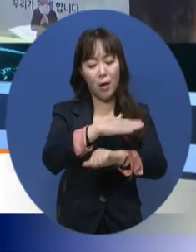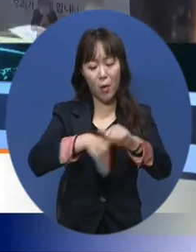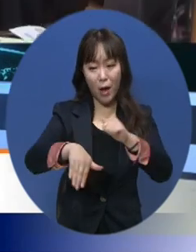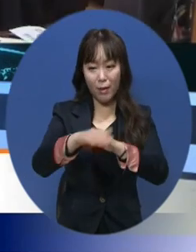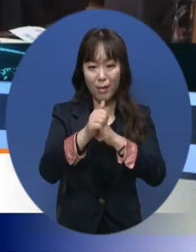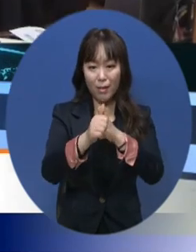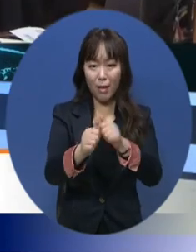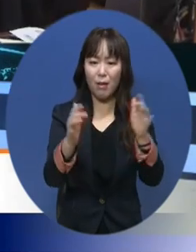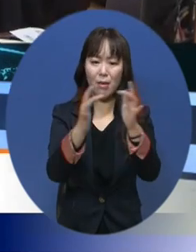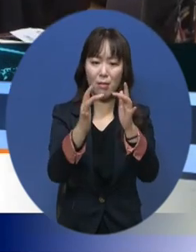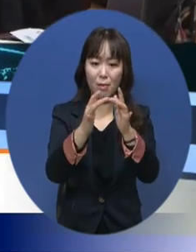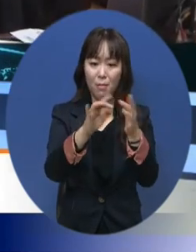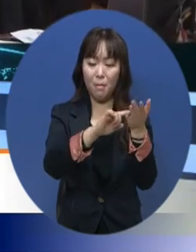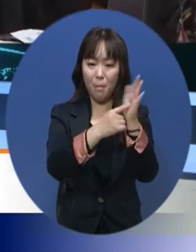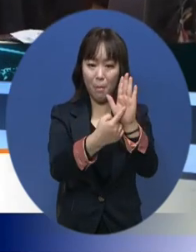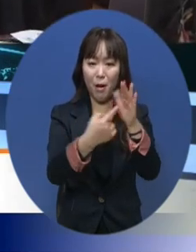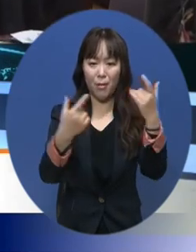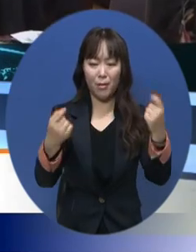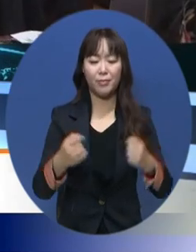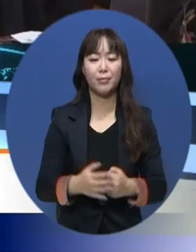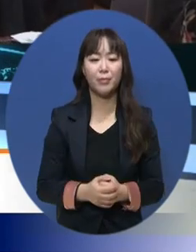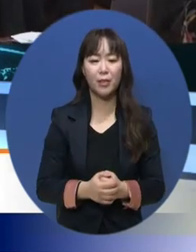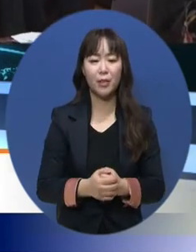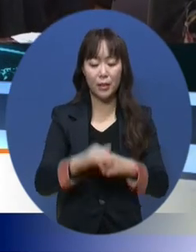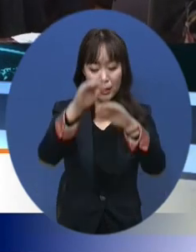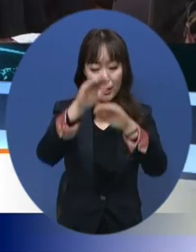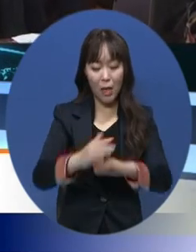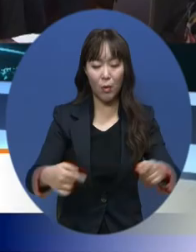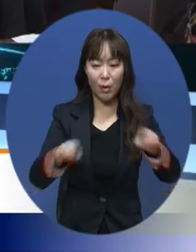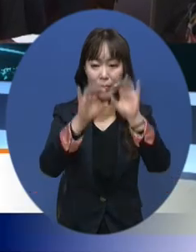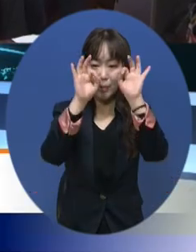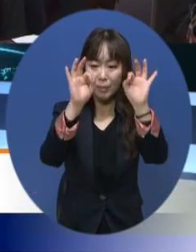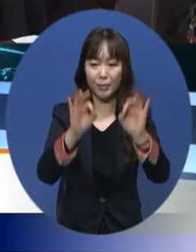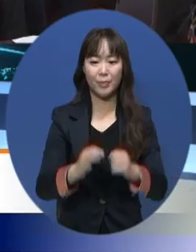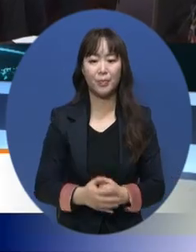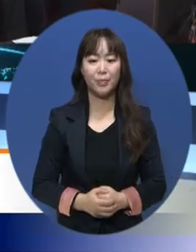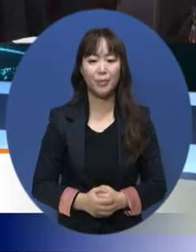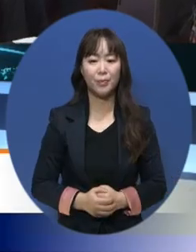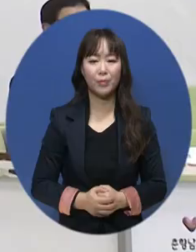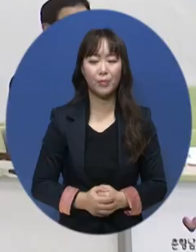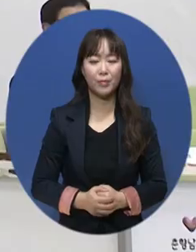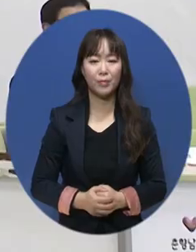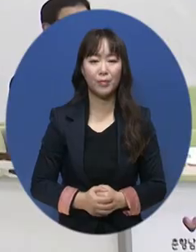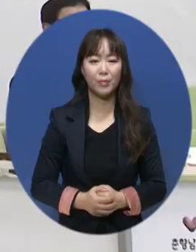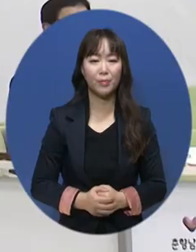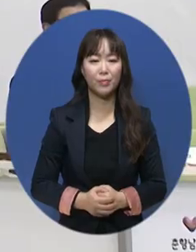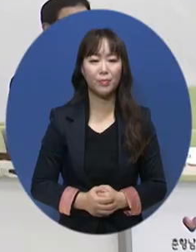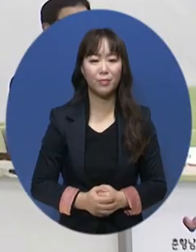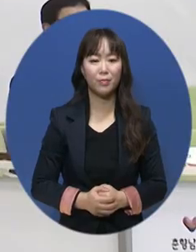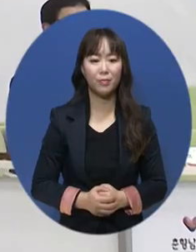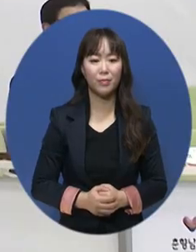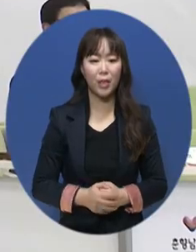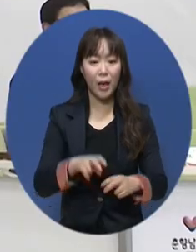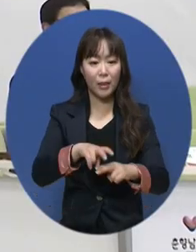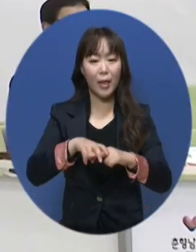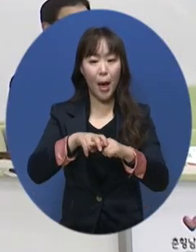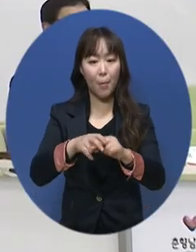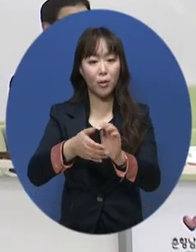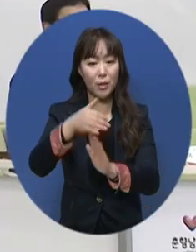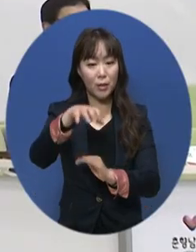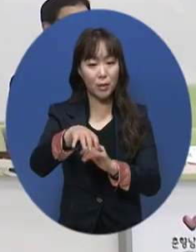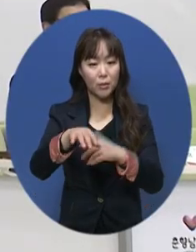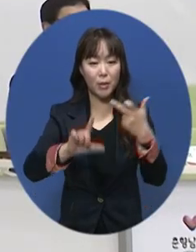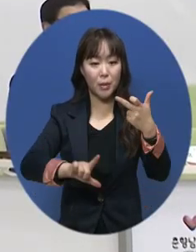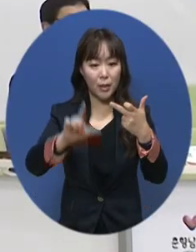언택트 행정의 일환으로 진행됐는데요. 자세한 내용 임지윤 기자가 보도합니다. 남원 씨는 지난